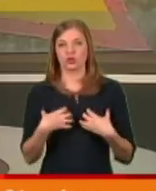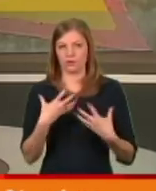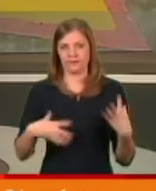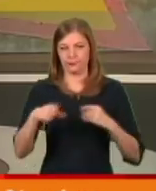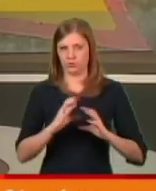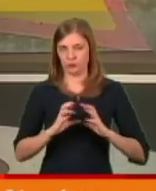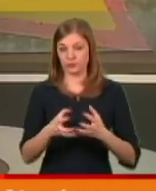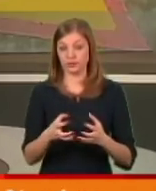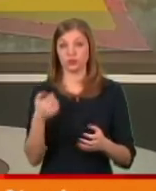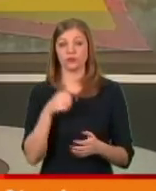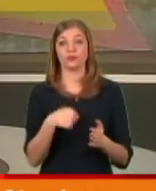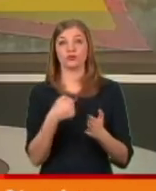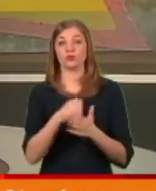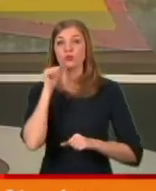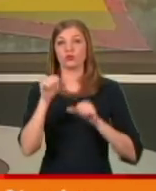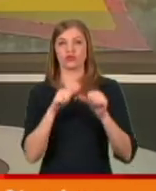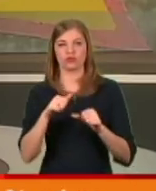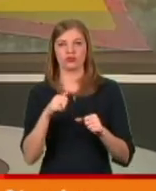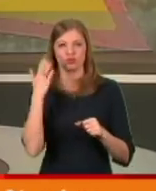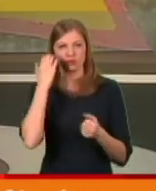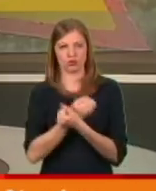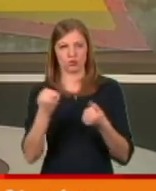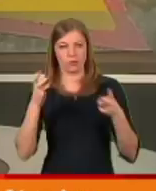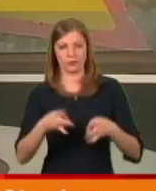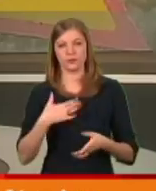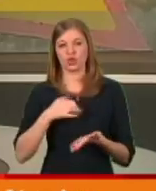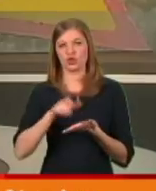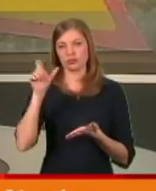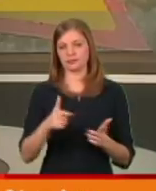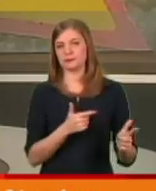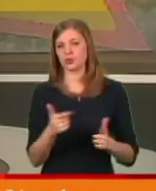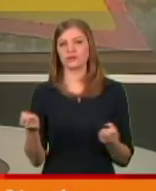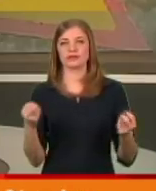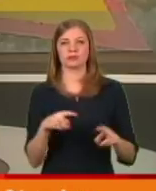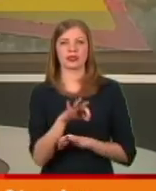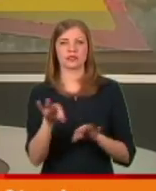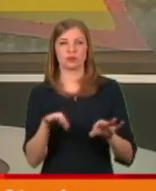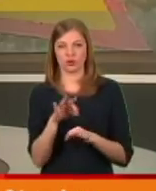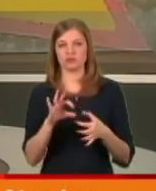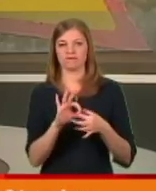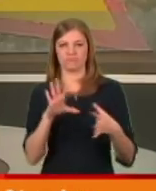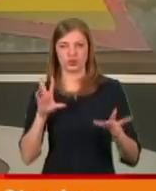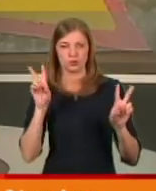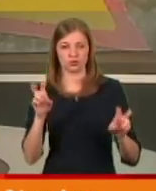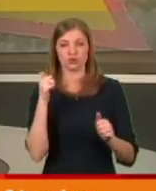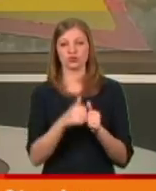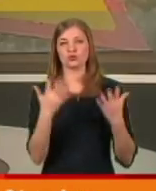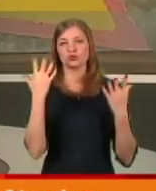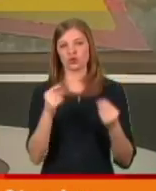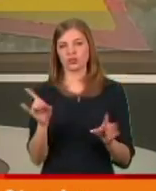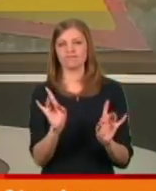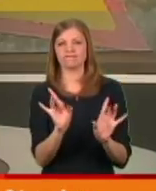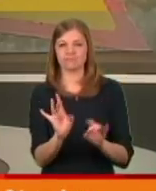всьому світові. До річниці Чорнобильської трагедії наш Сергій Яременко підготував спецпроект «Відлучені». Щодня